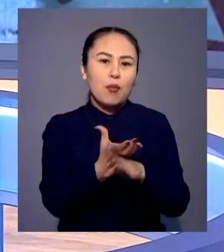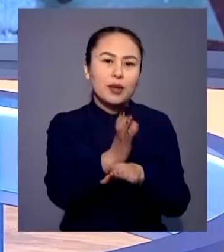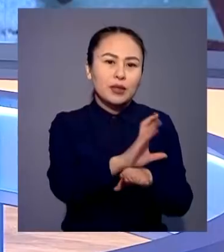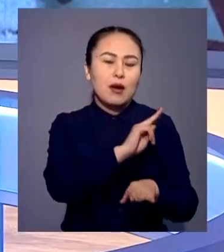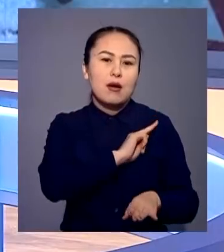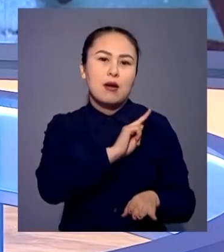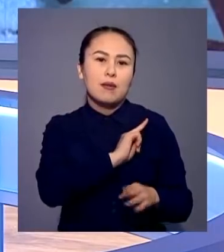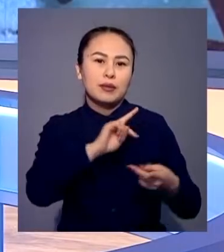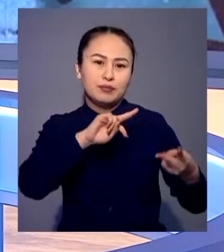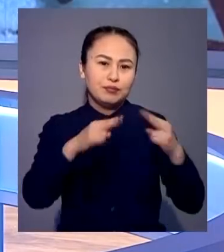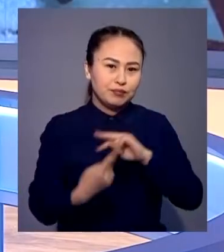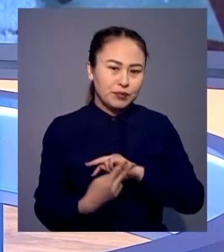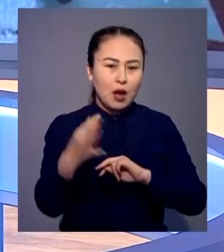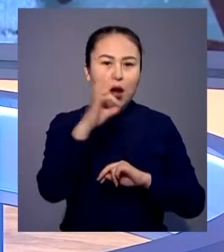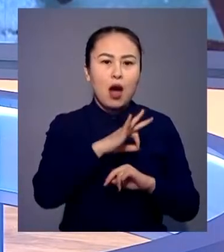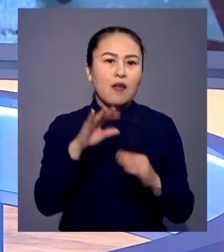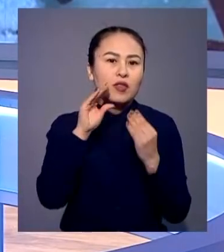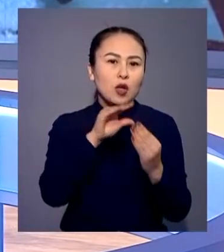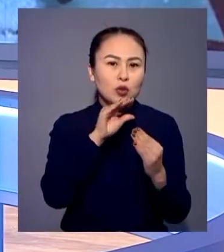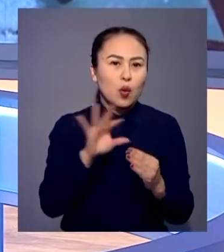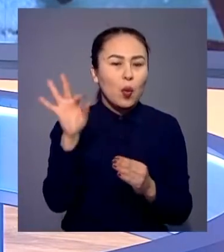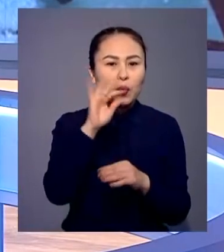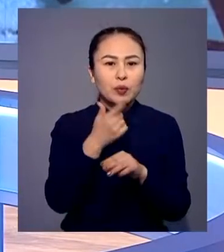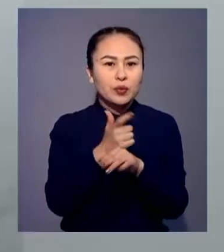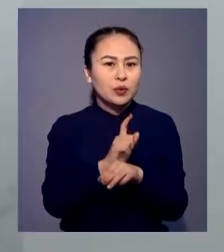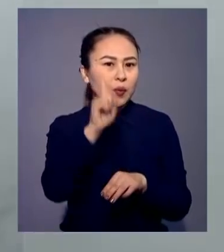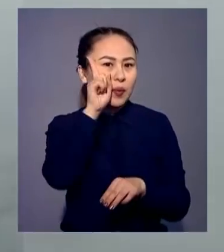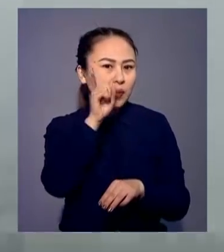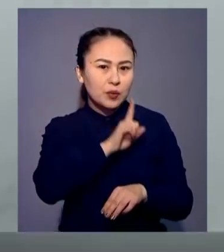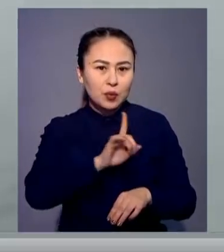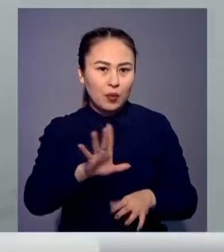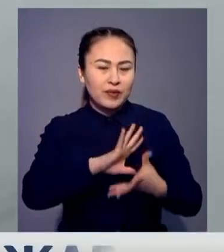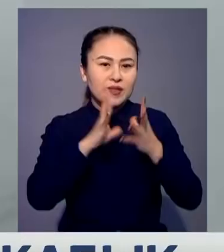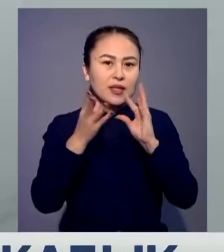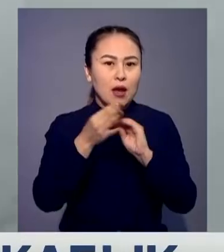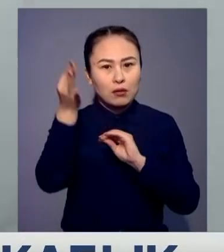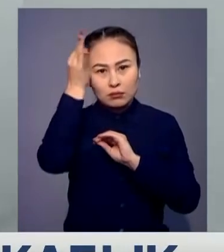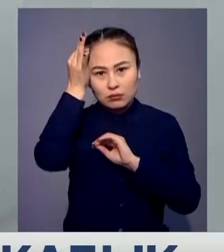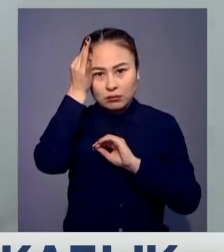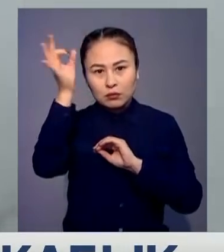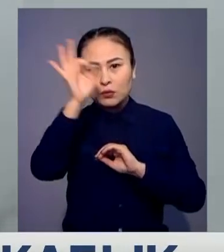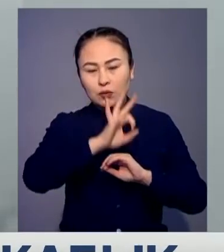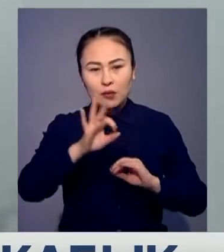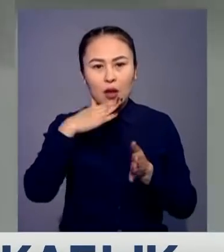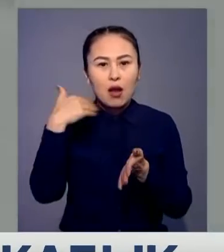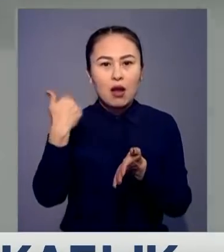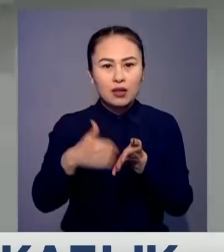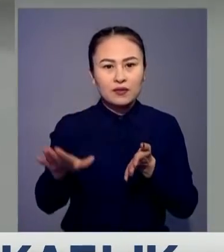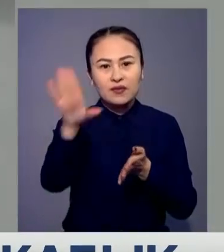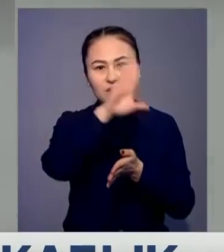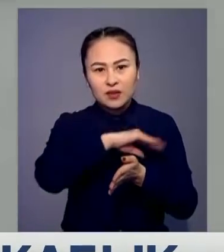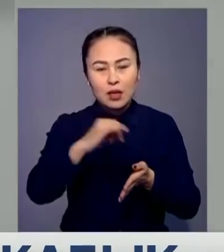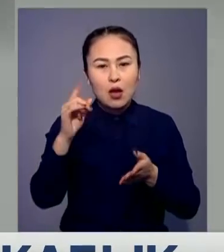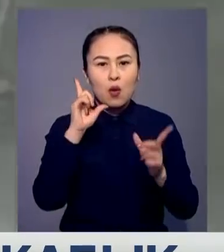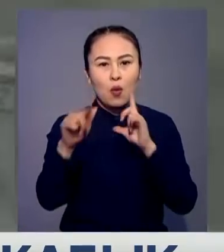жұмыс режиміне ауыстырылды. Автожолдардағы жағдай өте қолайсыз екенін ескертеді және азаматтардан жолға шығудан бас тартуды сұрайды.